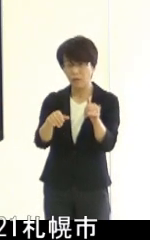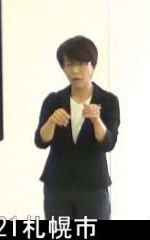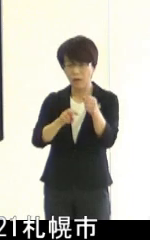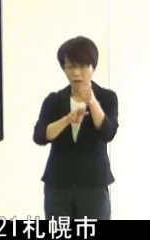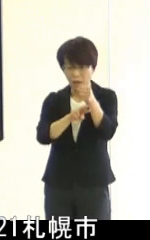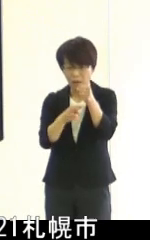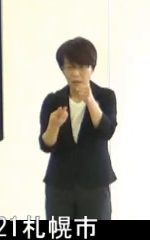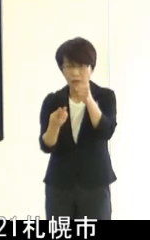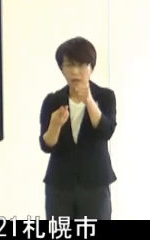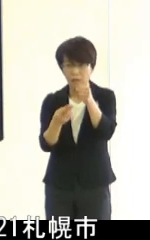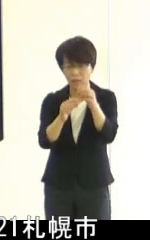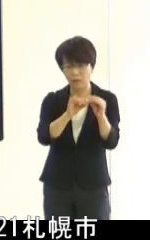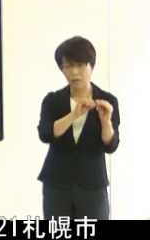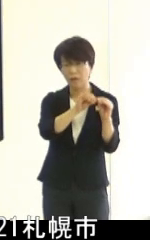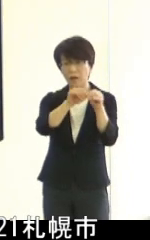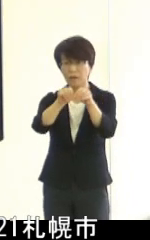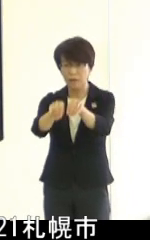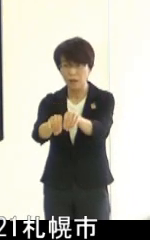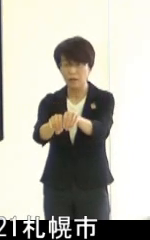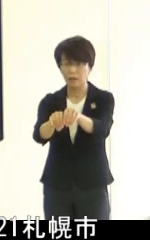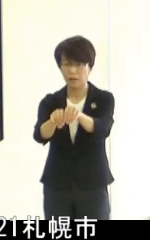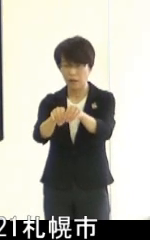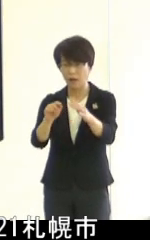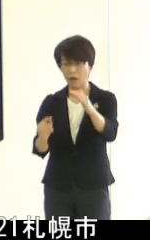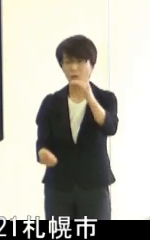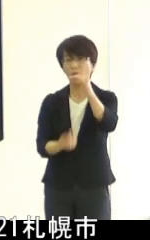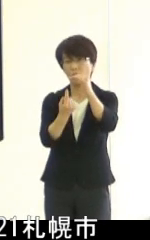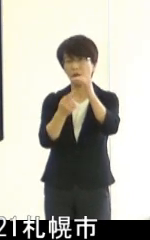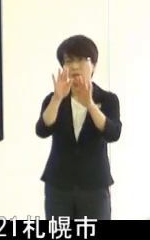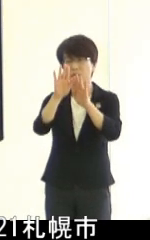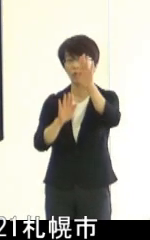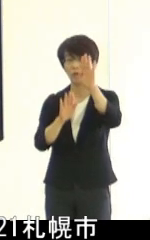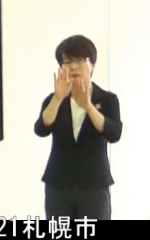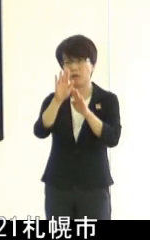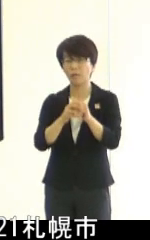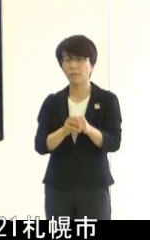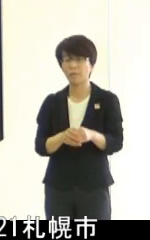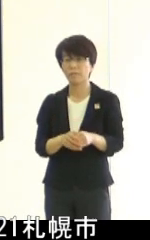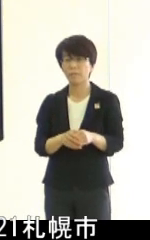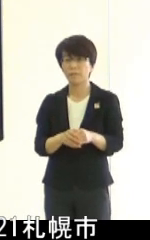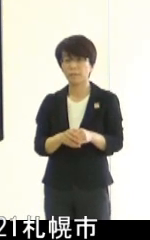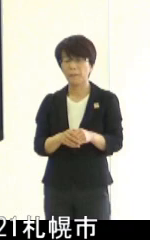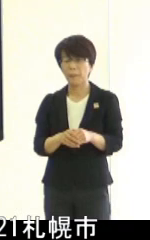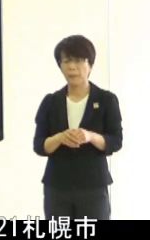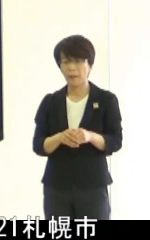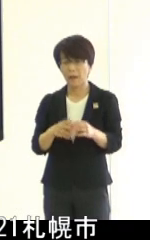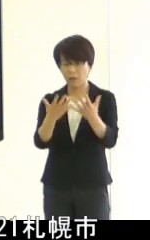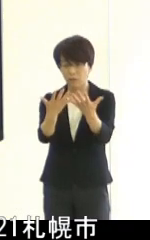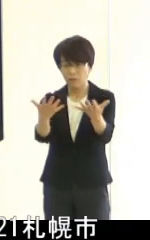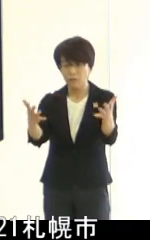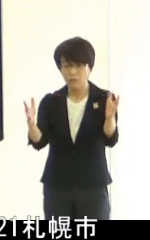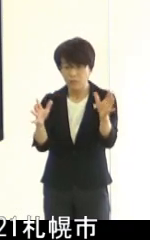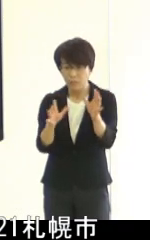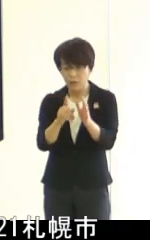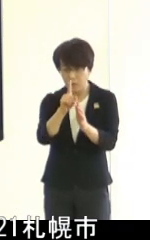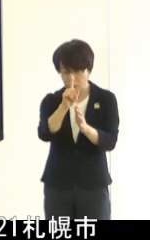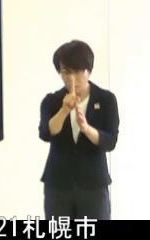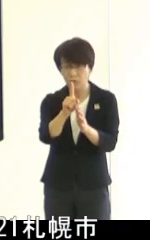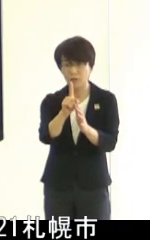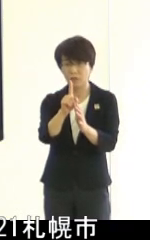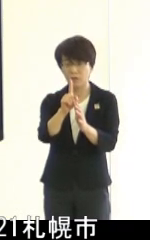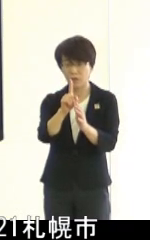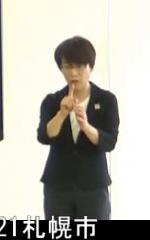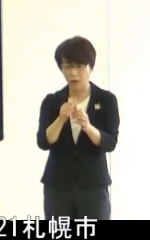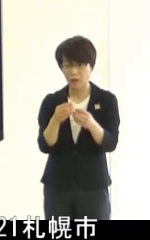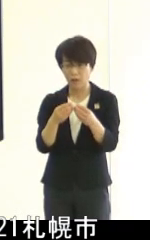の感染ということが出てきている状況でございますまあそういう意味では一つのグループでですね非常に